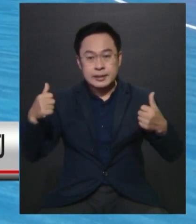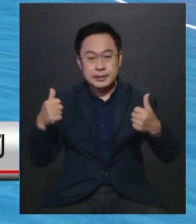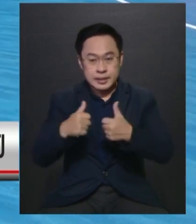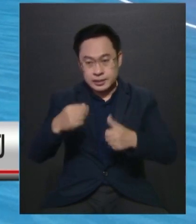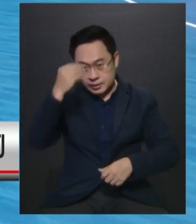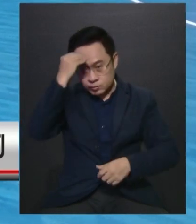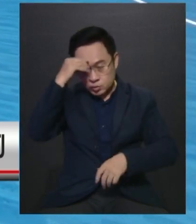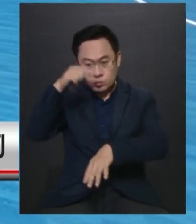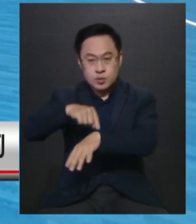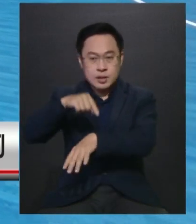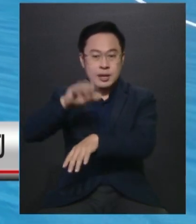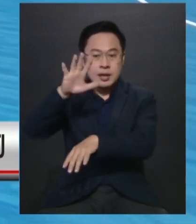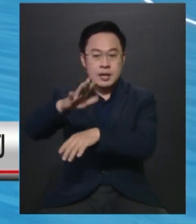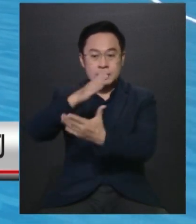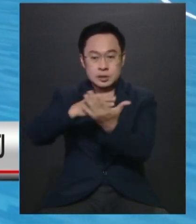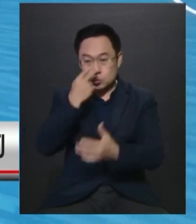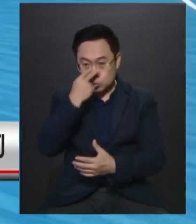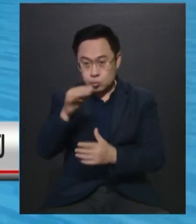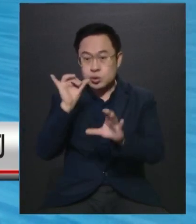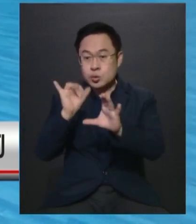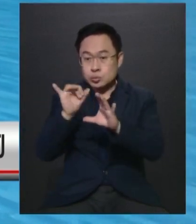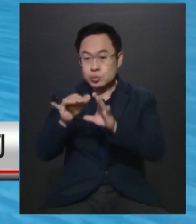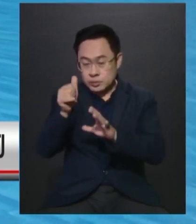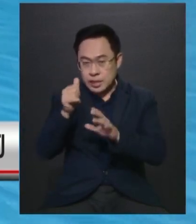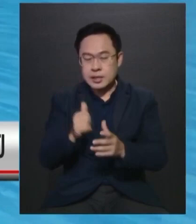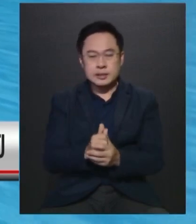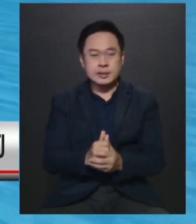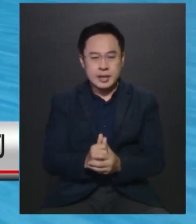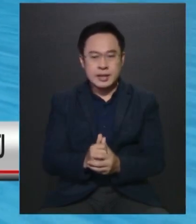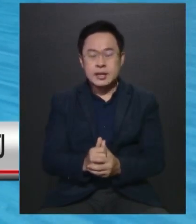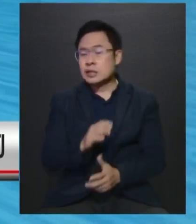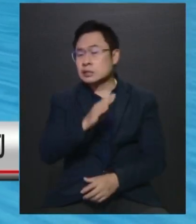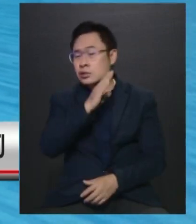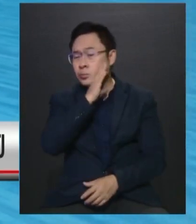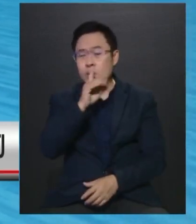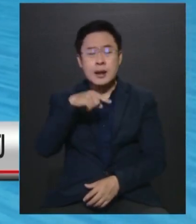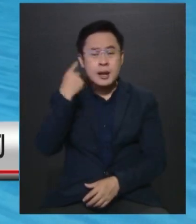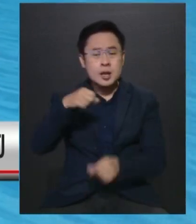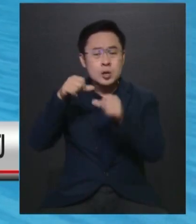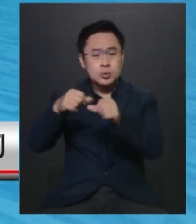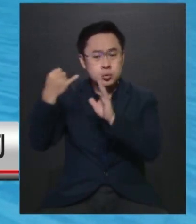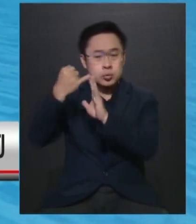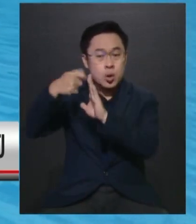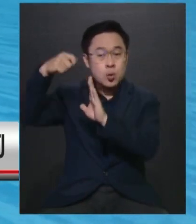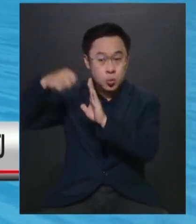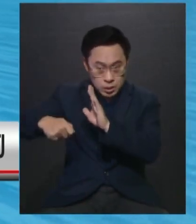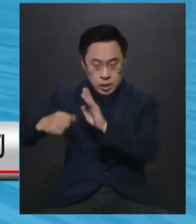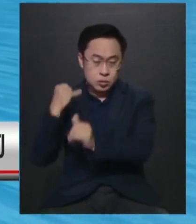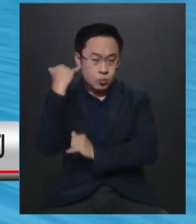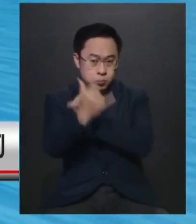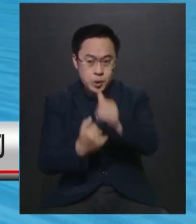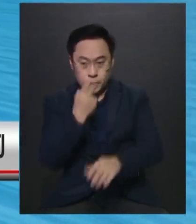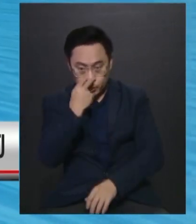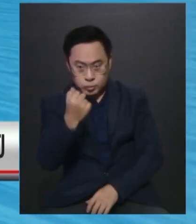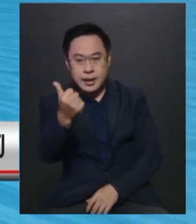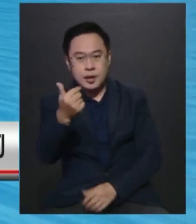กันเวลา 5:30 ค่ะเพราะฉะนั้นใครที่อ่ะสามารถไปติดตามชมเชียร์ติดขอบสนามก็อย่าลืมไปให้ก